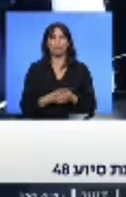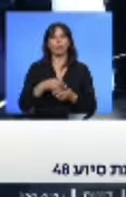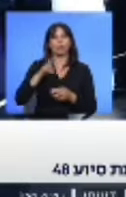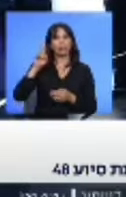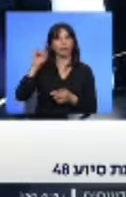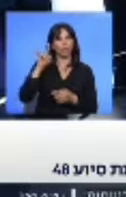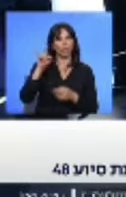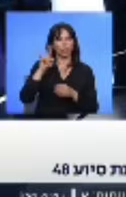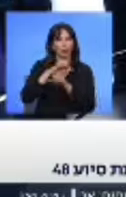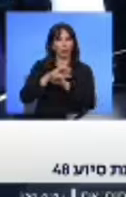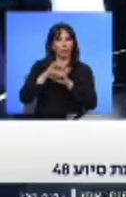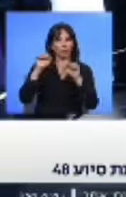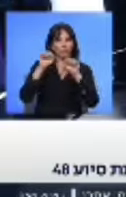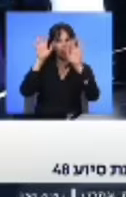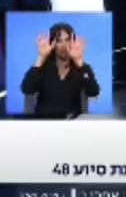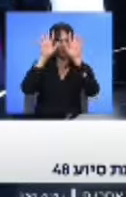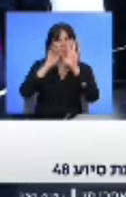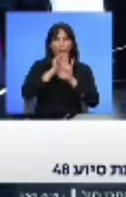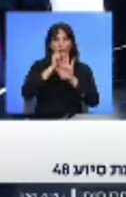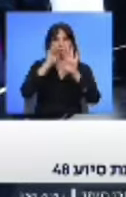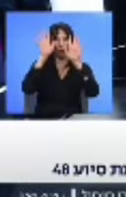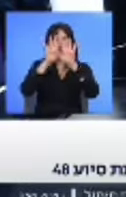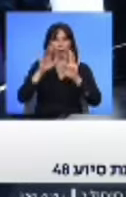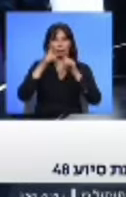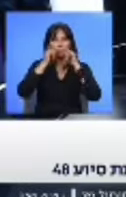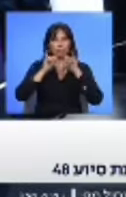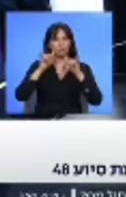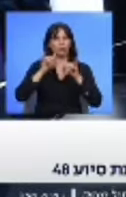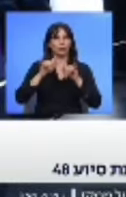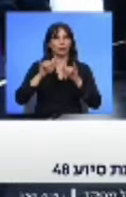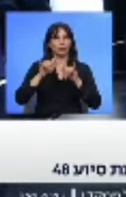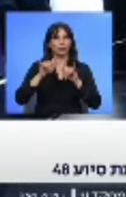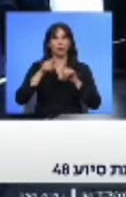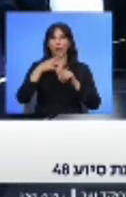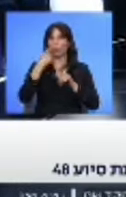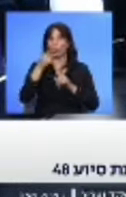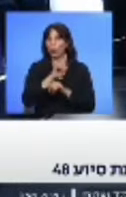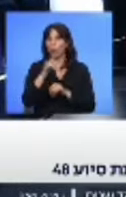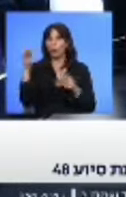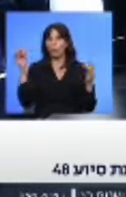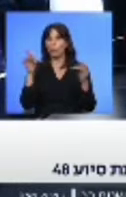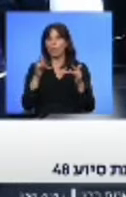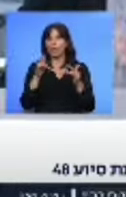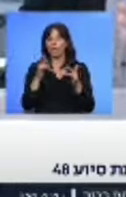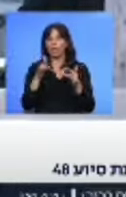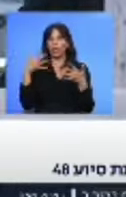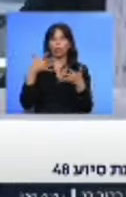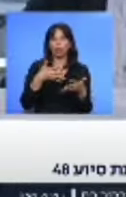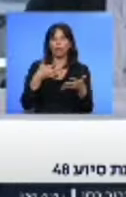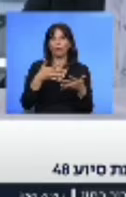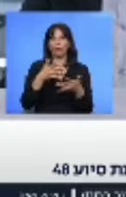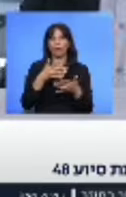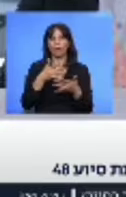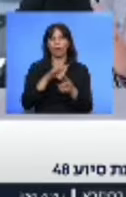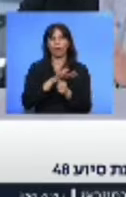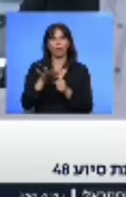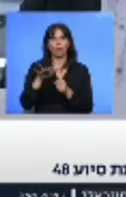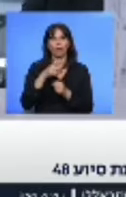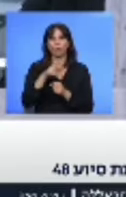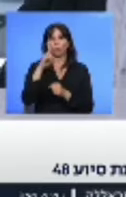טלוויזיוני איתו עם רשת זרה, אחרי שמול אתה לא מגנה את ההתקפה, את האונס, הוא דובר אנגלית ראותה, בגלל זה שם